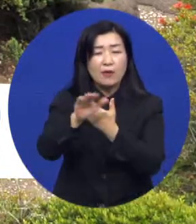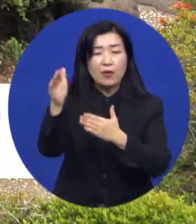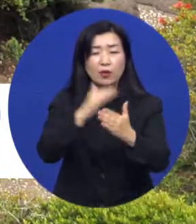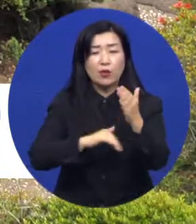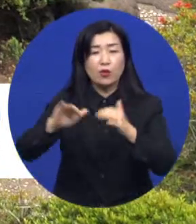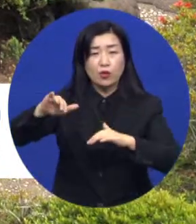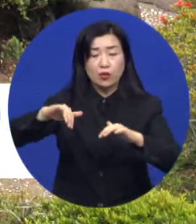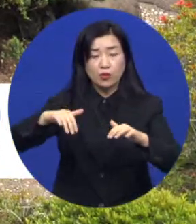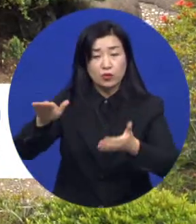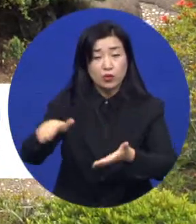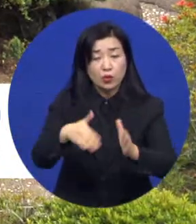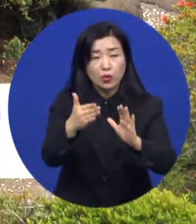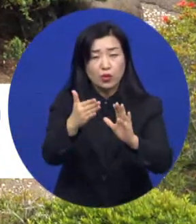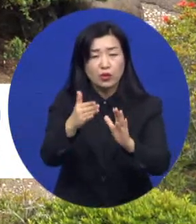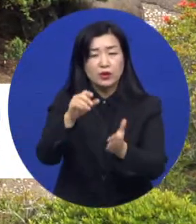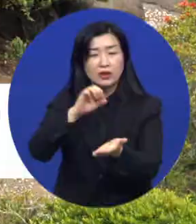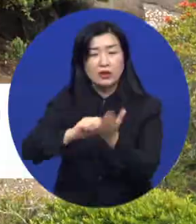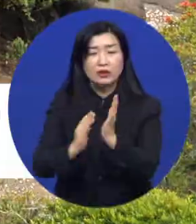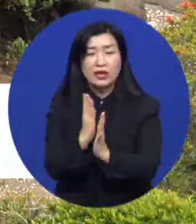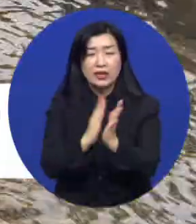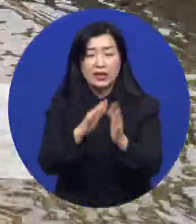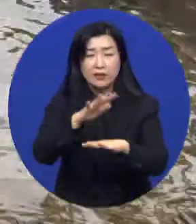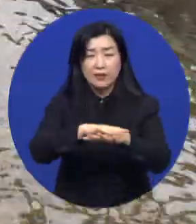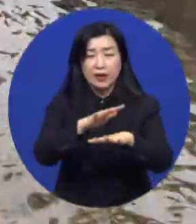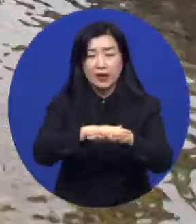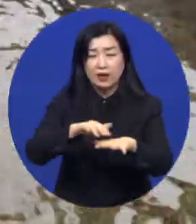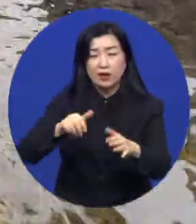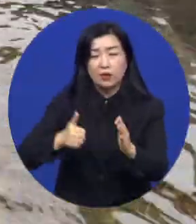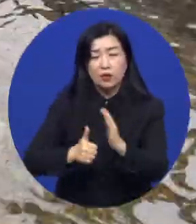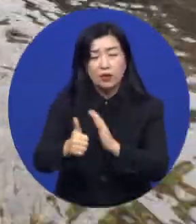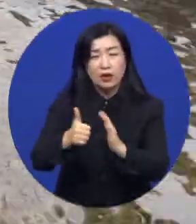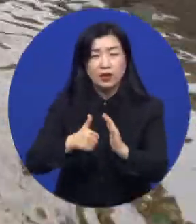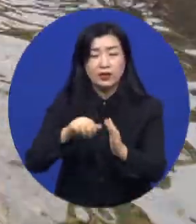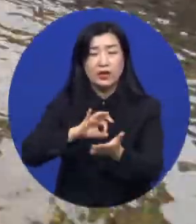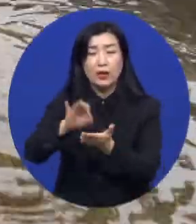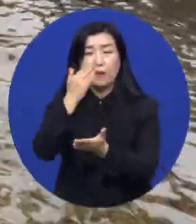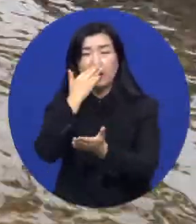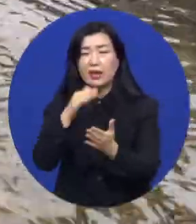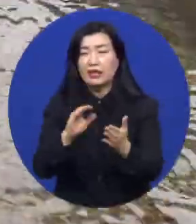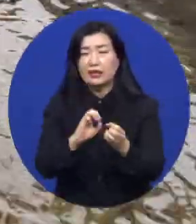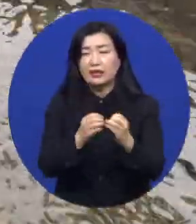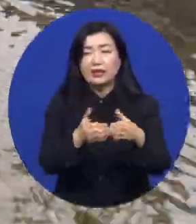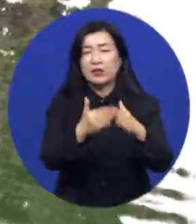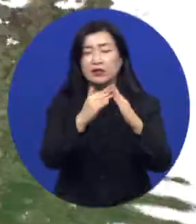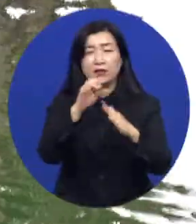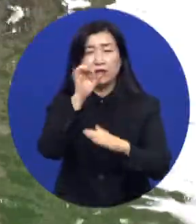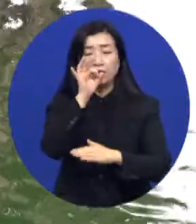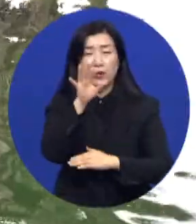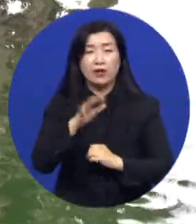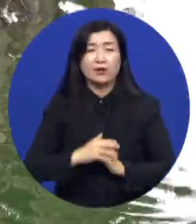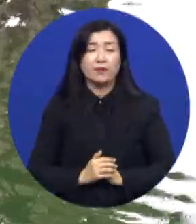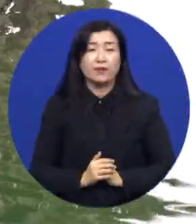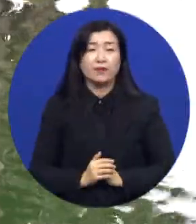사용료를 내고 잔디밭과 통행 노로 사용하지만 시설은 설치할 수 없습니다